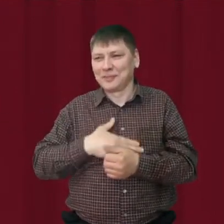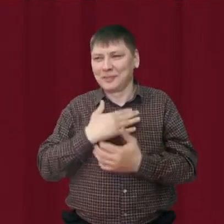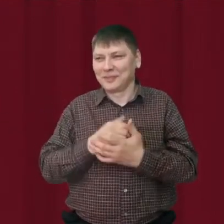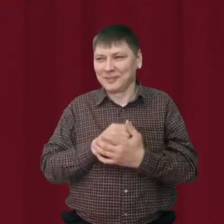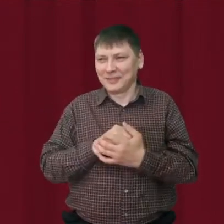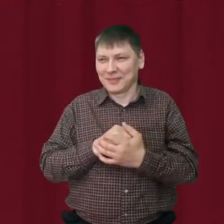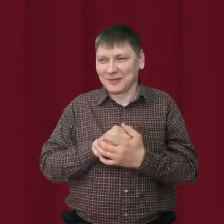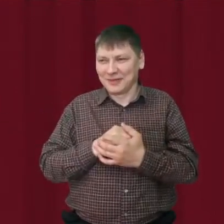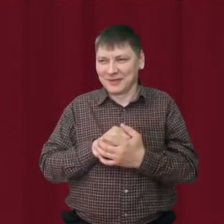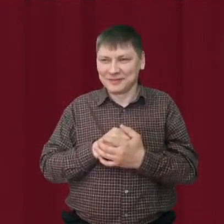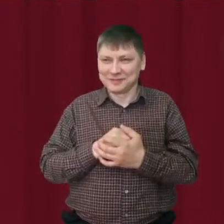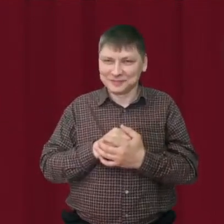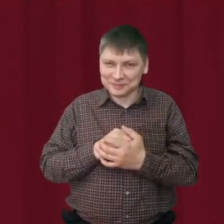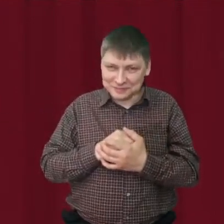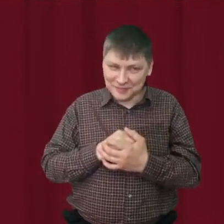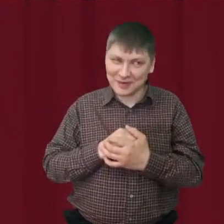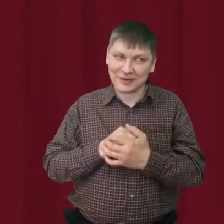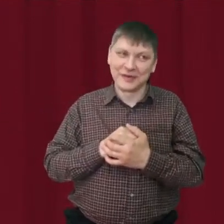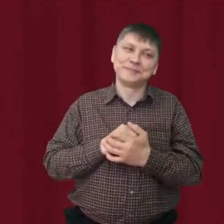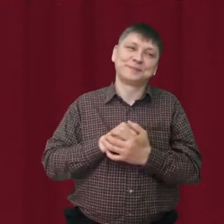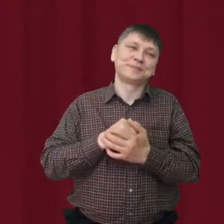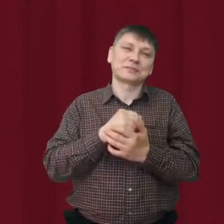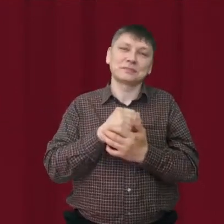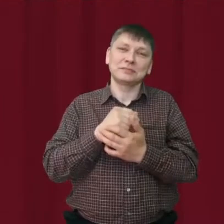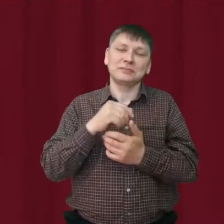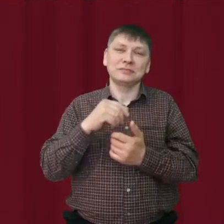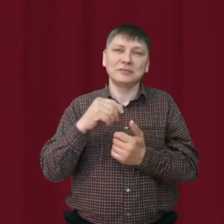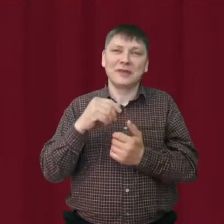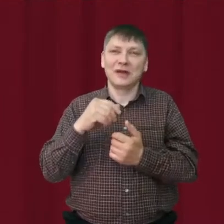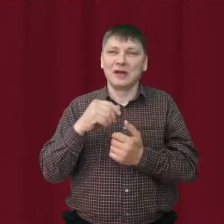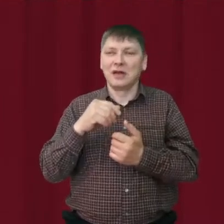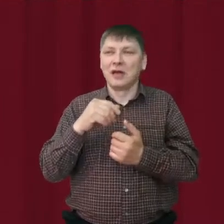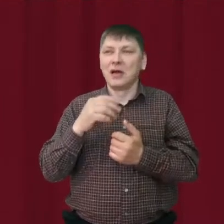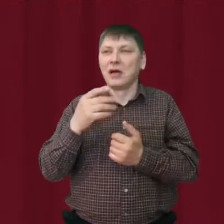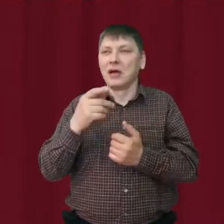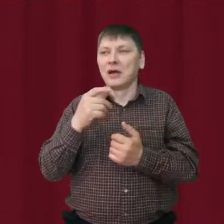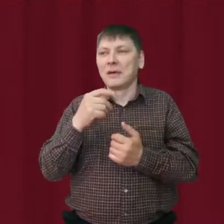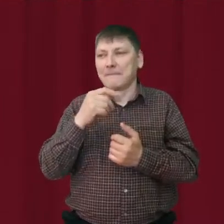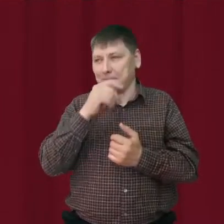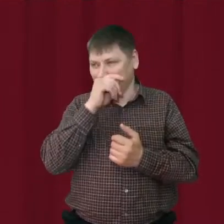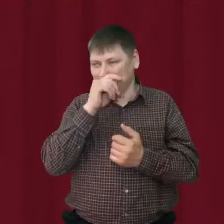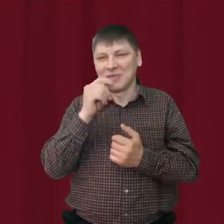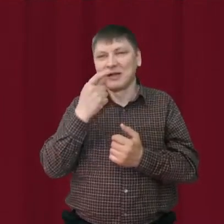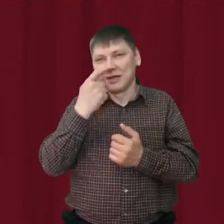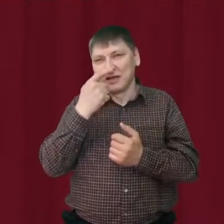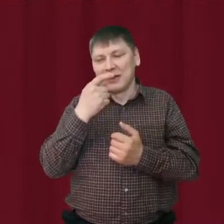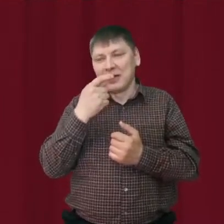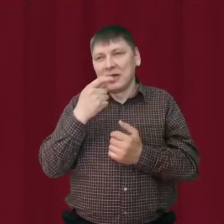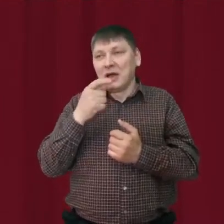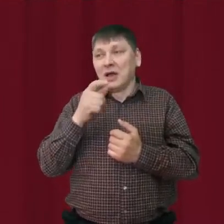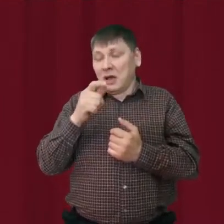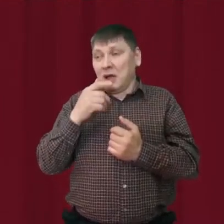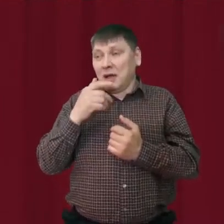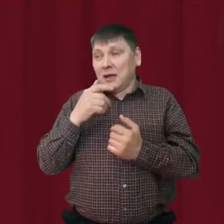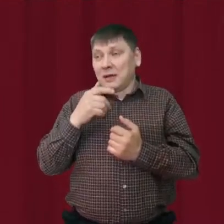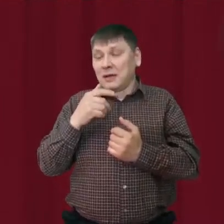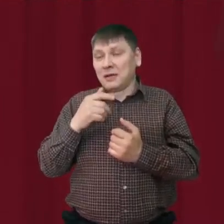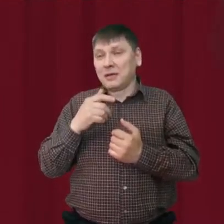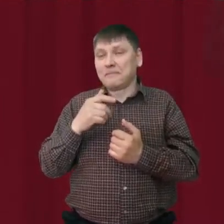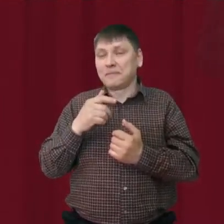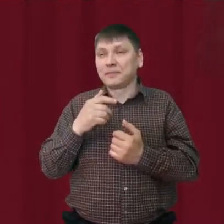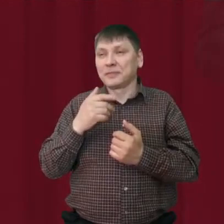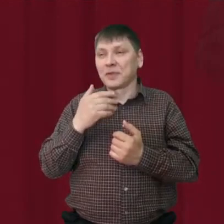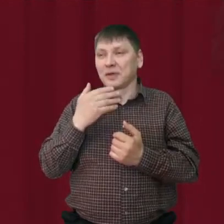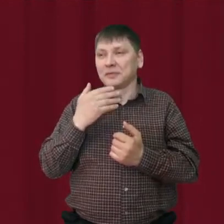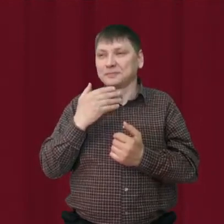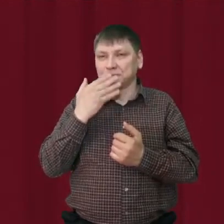Признак лицемерия как раз и есть отчасти отсутствие вот этого качества любви, которое не превозносится и не